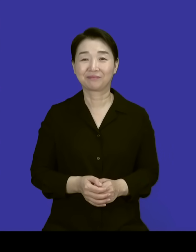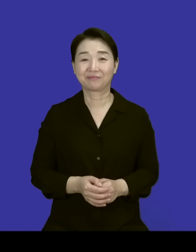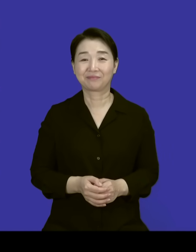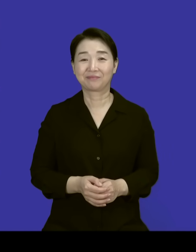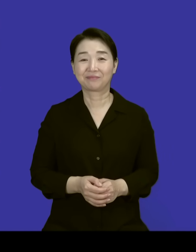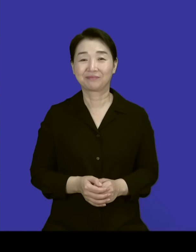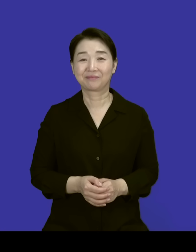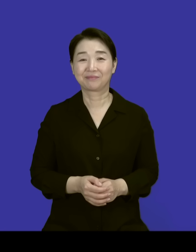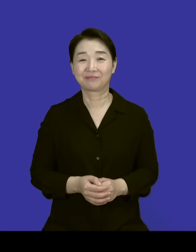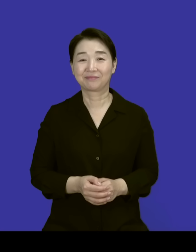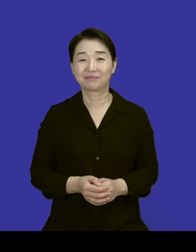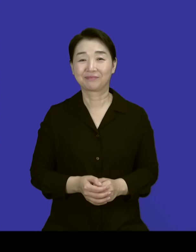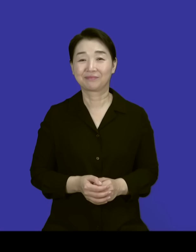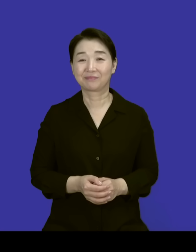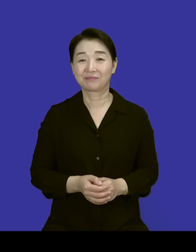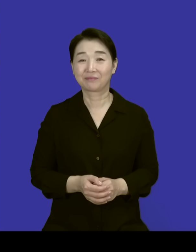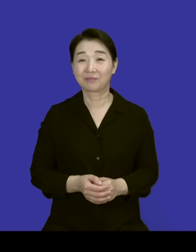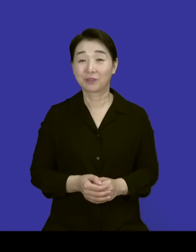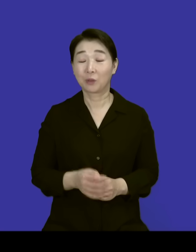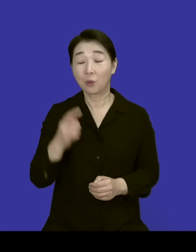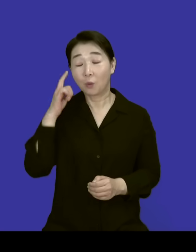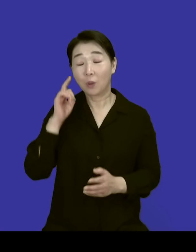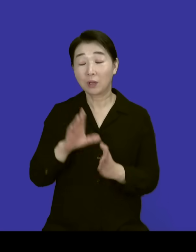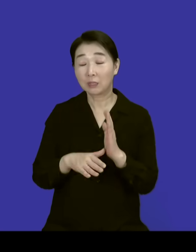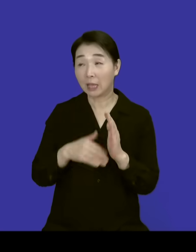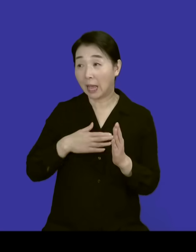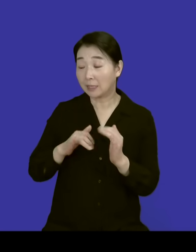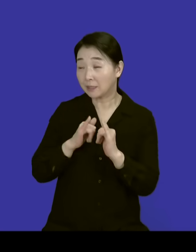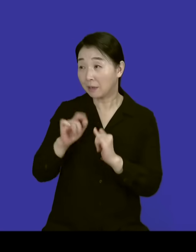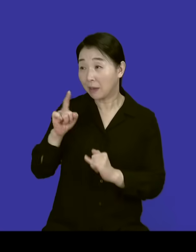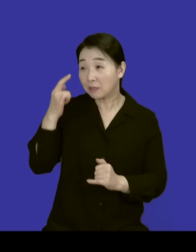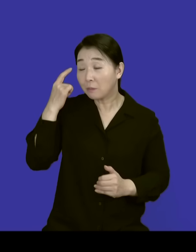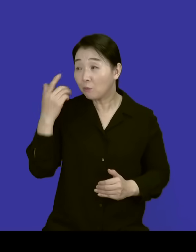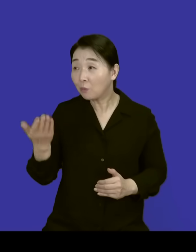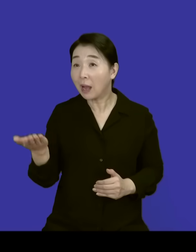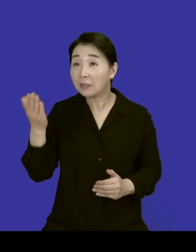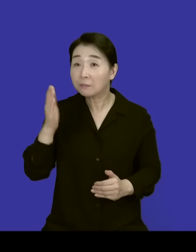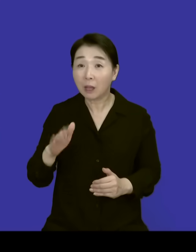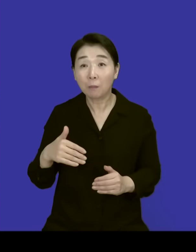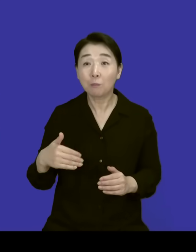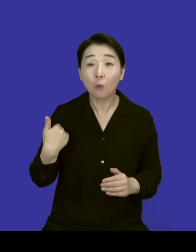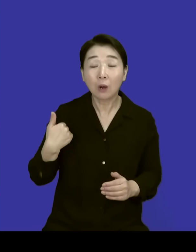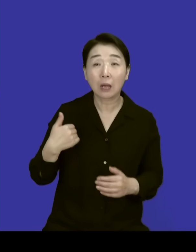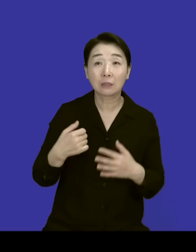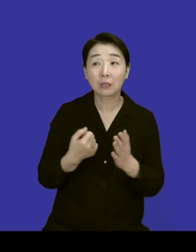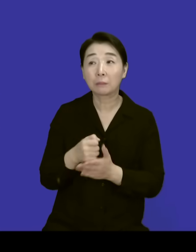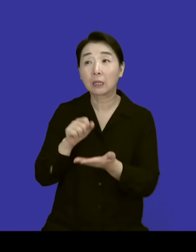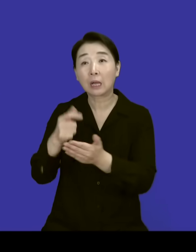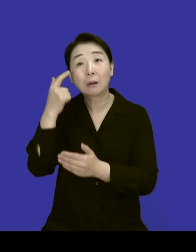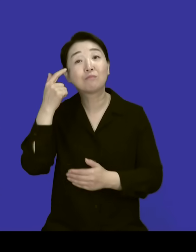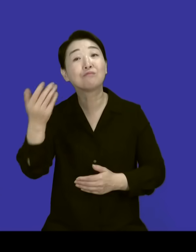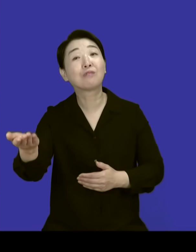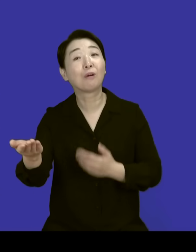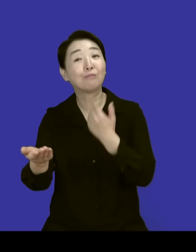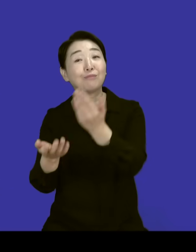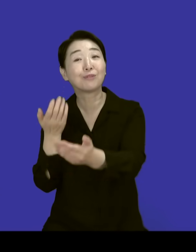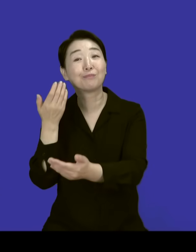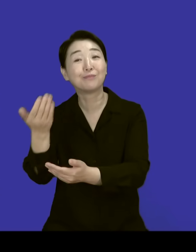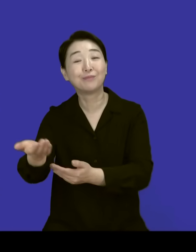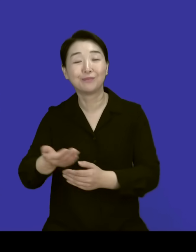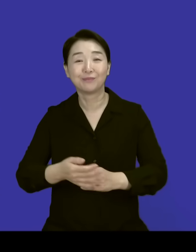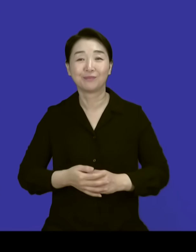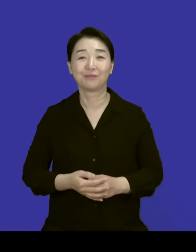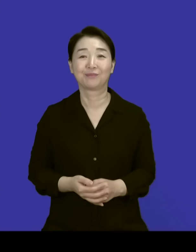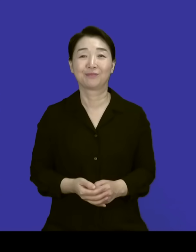아니 근데 사실 옆에 아는 사람 한 명만 있어도 살짝만 물어봐도 그렇지. 되는 것도 그렇지. 또 들고 가는 거 아니에요? 그래서 간단한 건데 이제 모르니까 자꾸 모르지. 들고